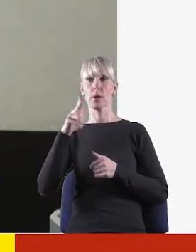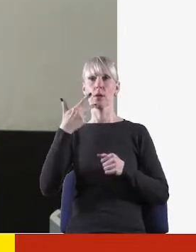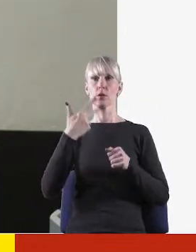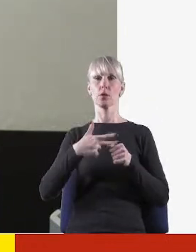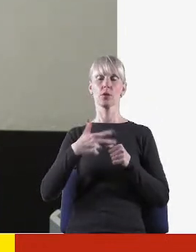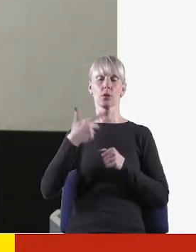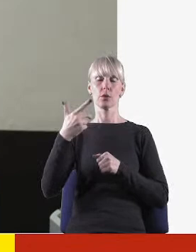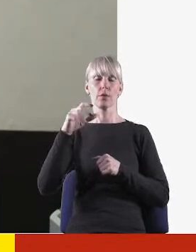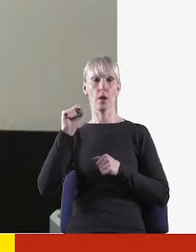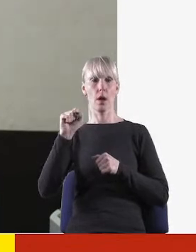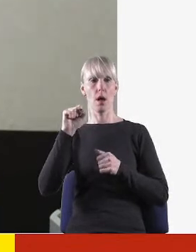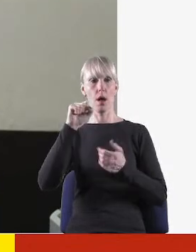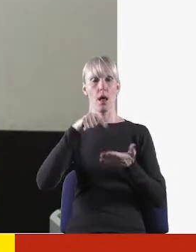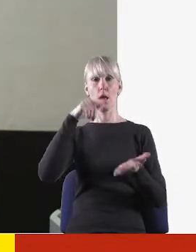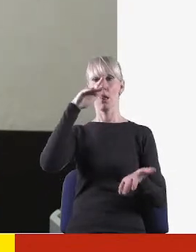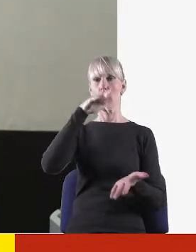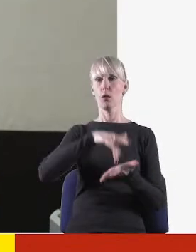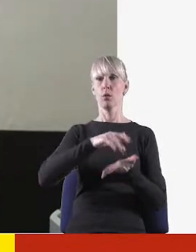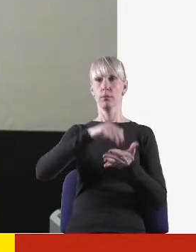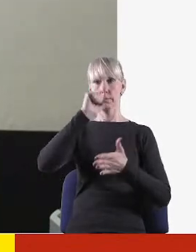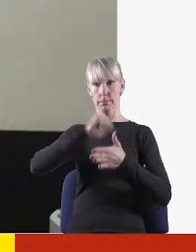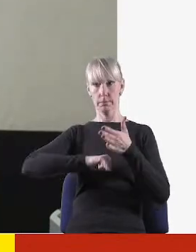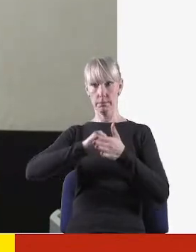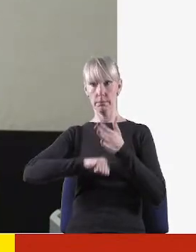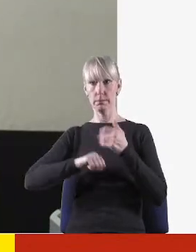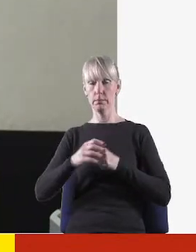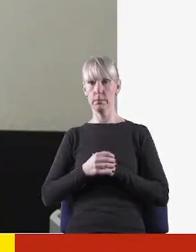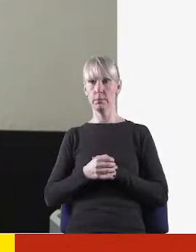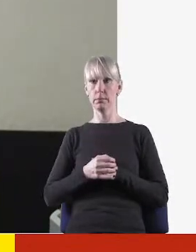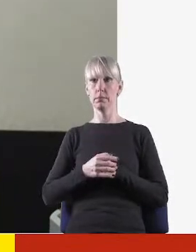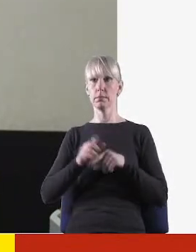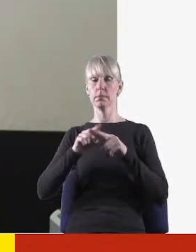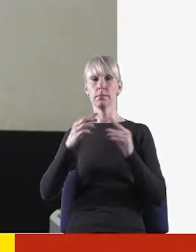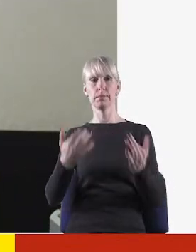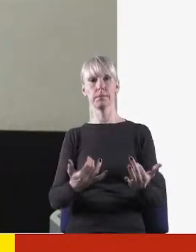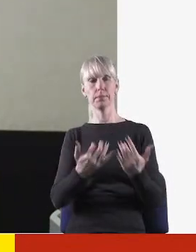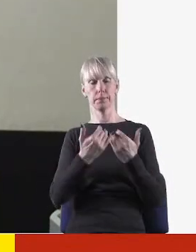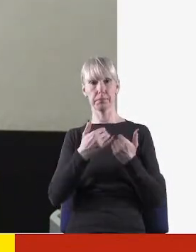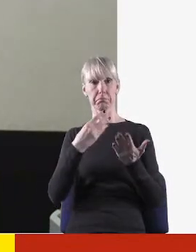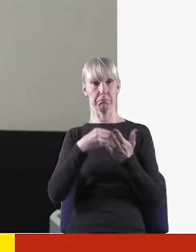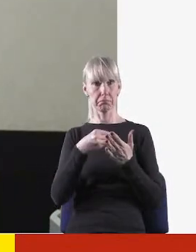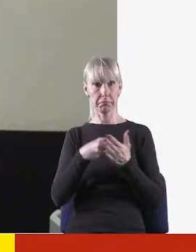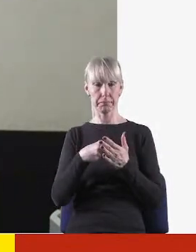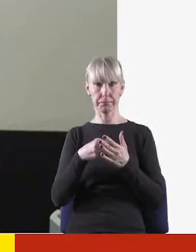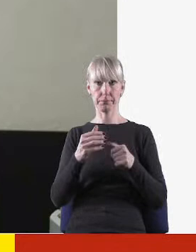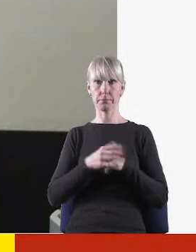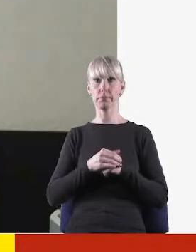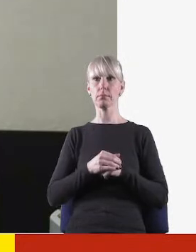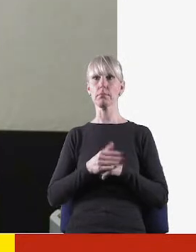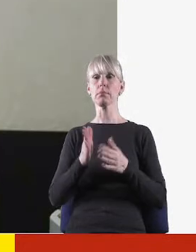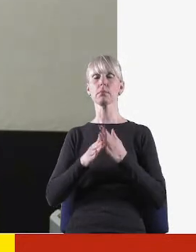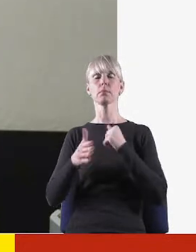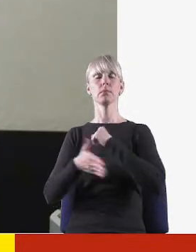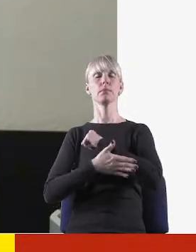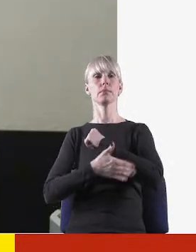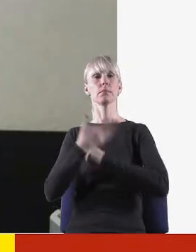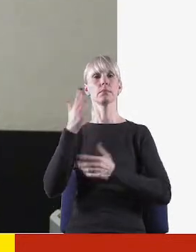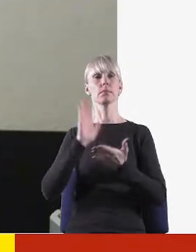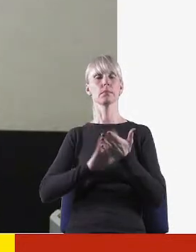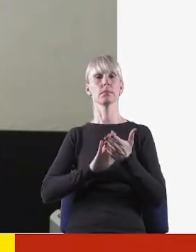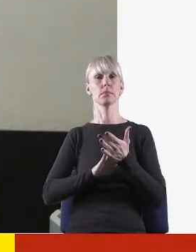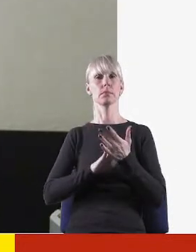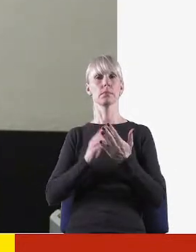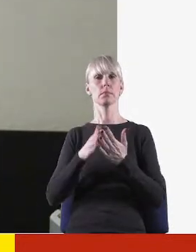Tomaszowie Mazowieckim. Spodziewamy się również wpływów, tak jak tutaj w uzasadnieniu do uchwały jest podane,